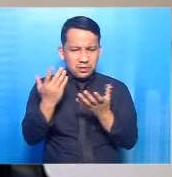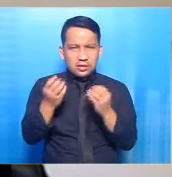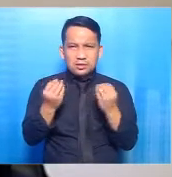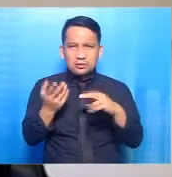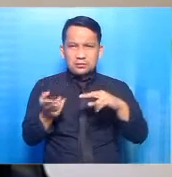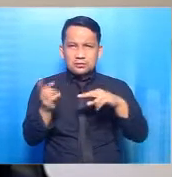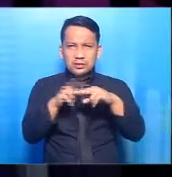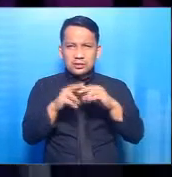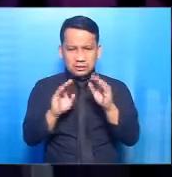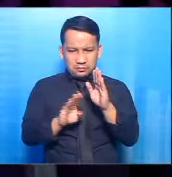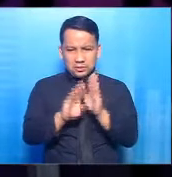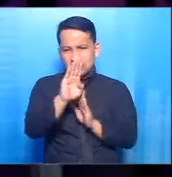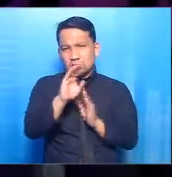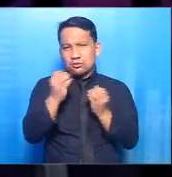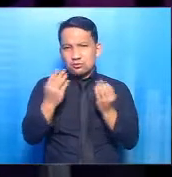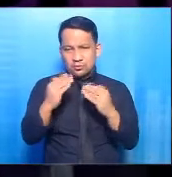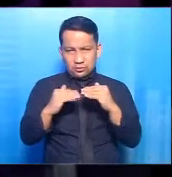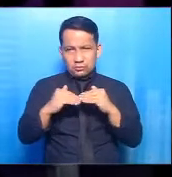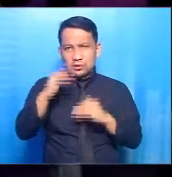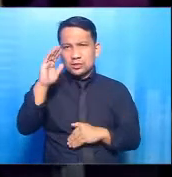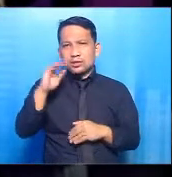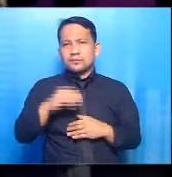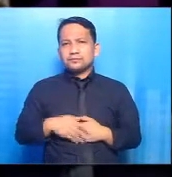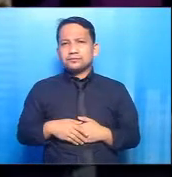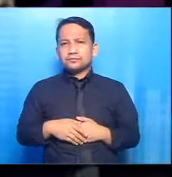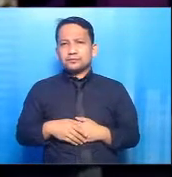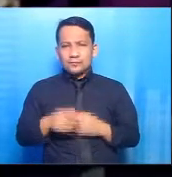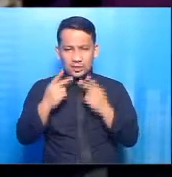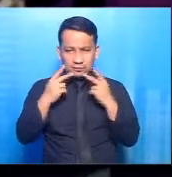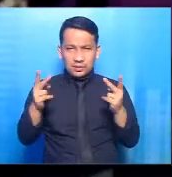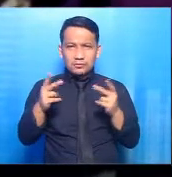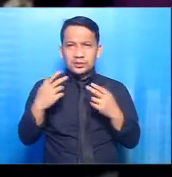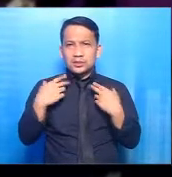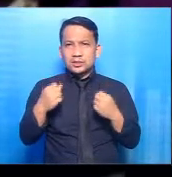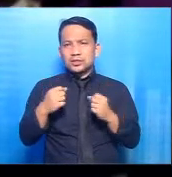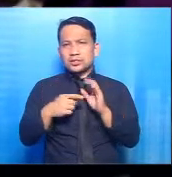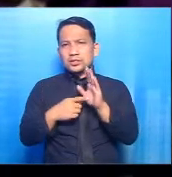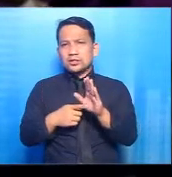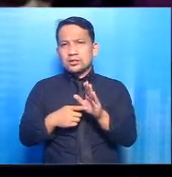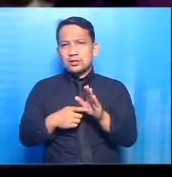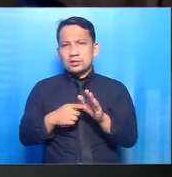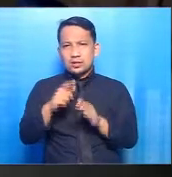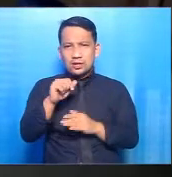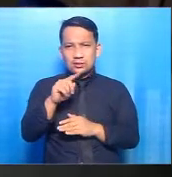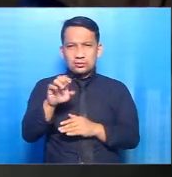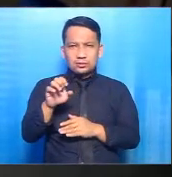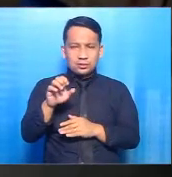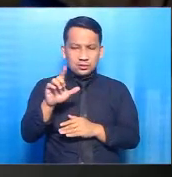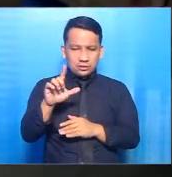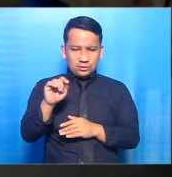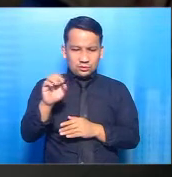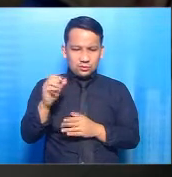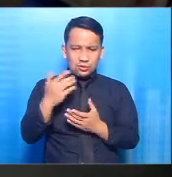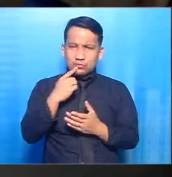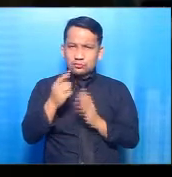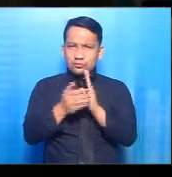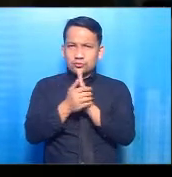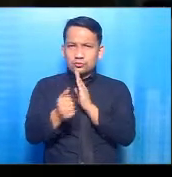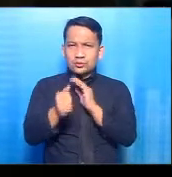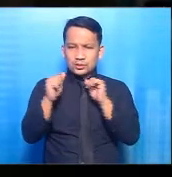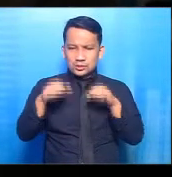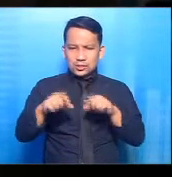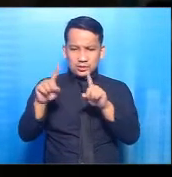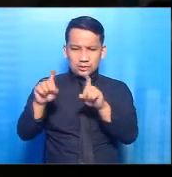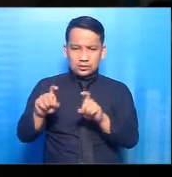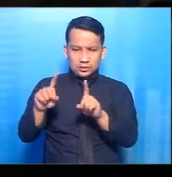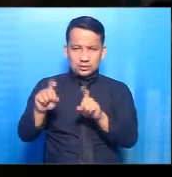tumataas ng gusto. Sang-ayon naman ng public health advocate na si Dr. Anthony Liachon na napataas ang kapasidad ng bansa sa